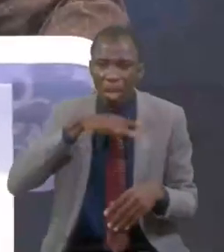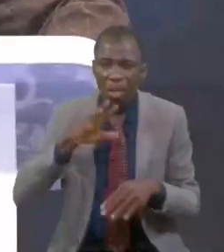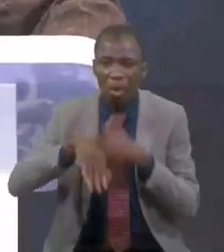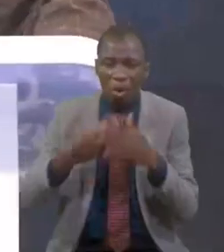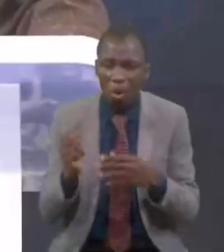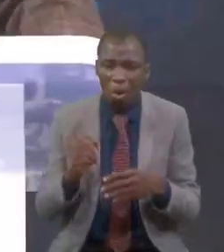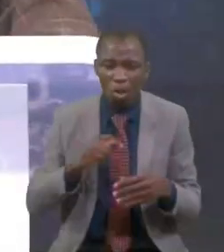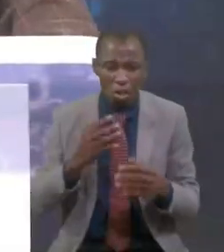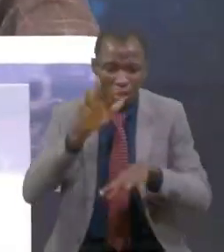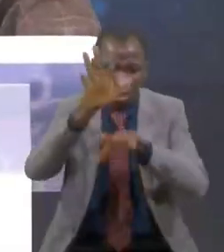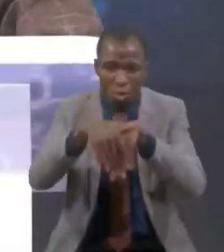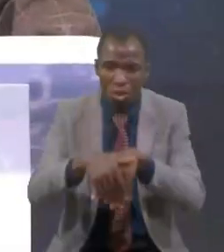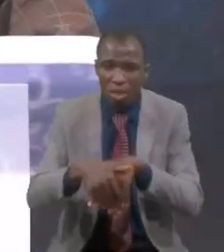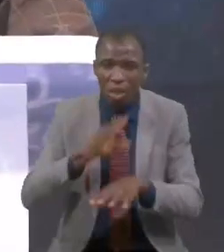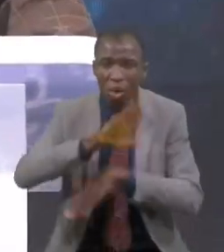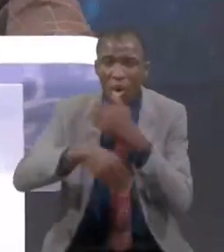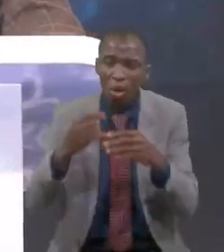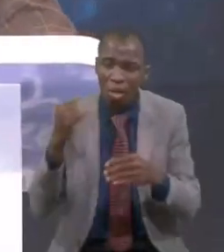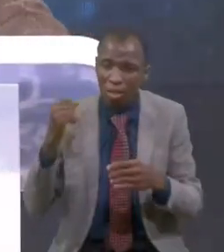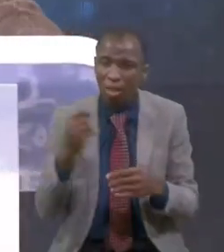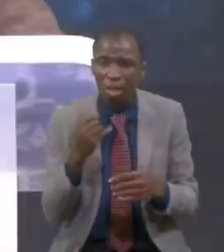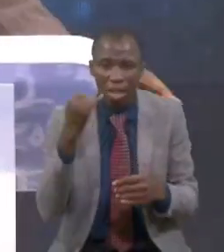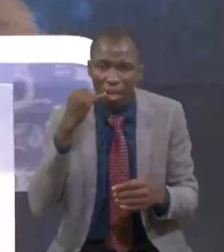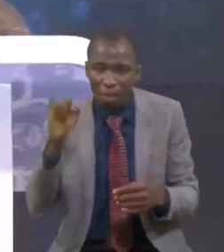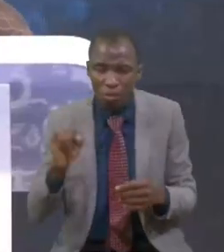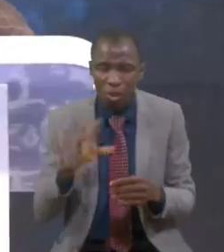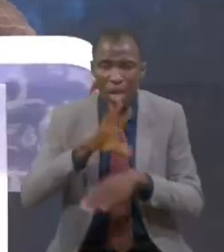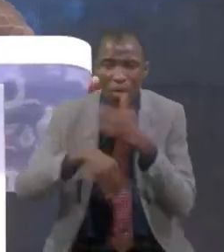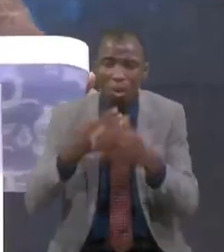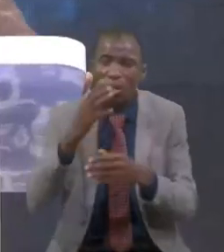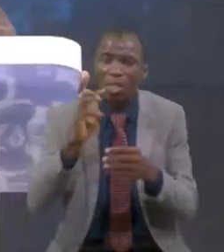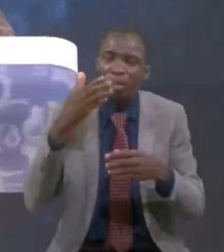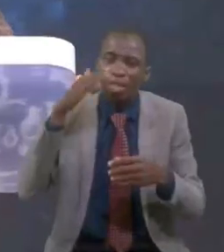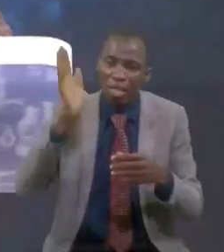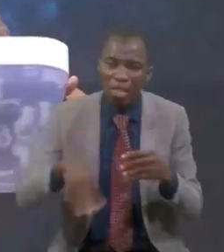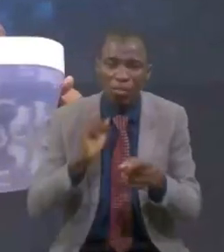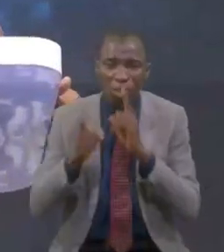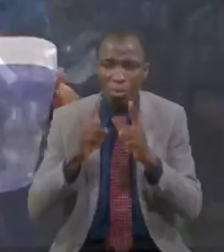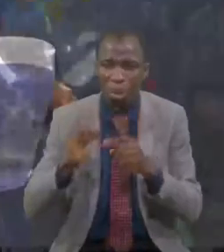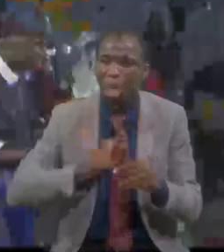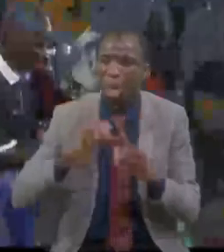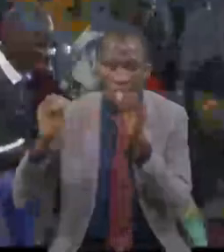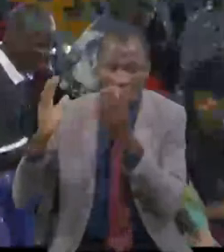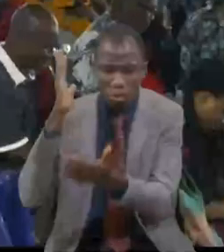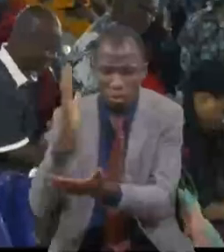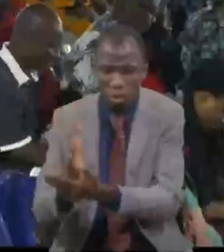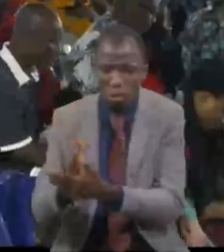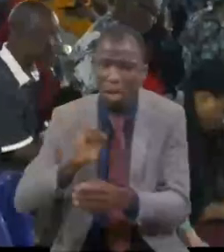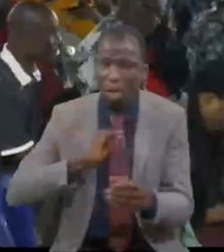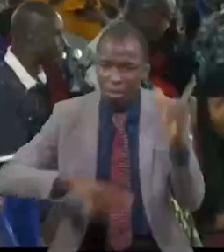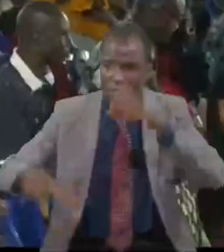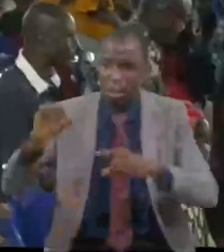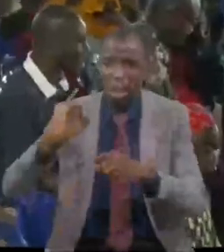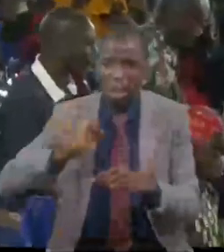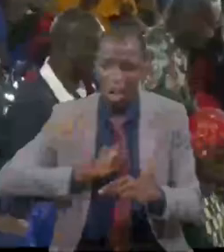l'envie et toutes mes disances je les mets de côté